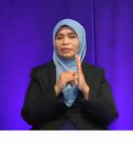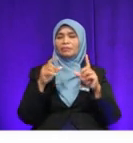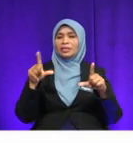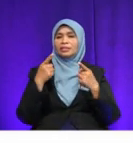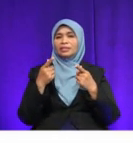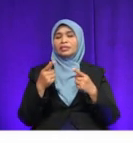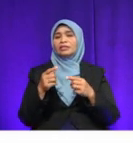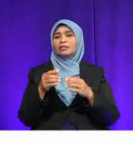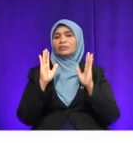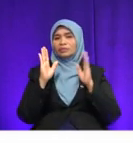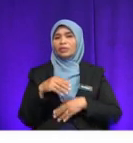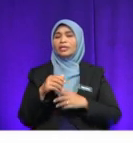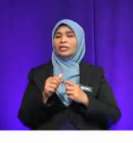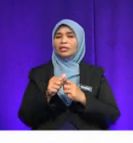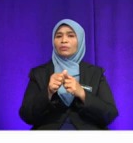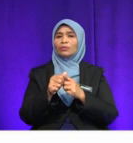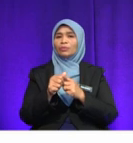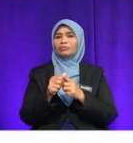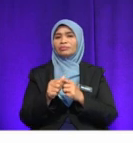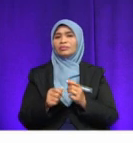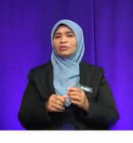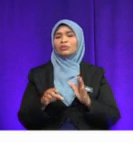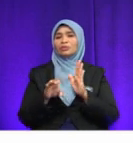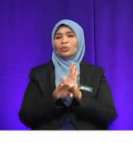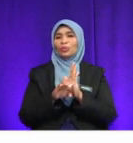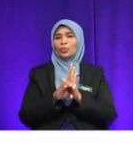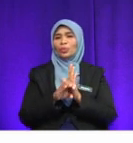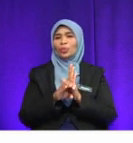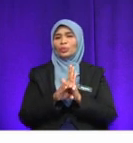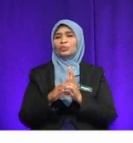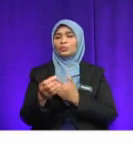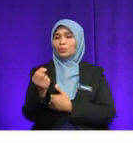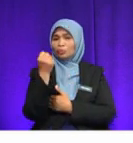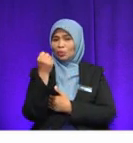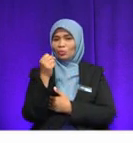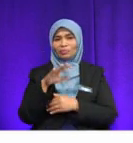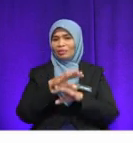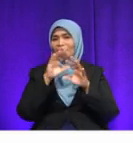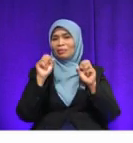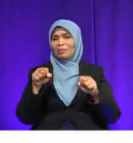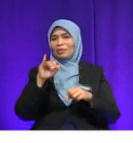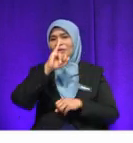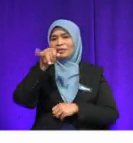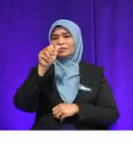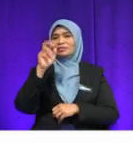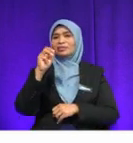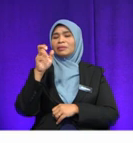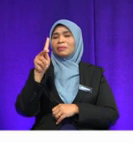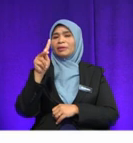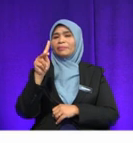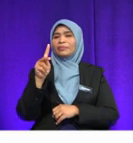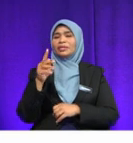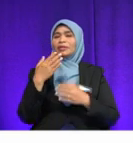salat itu mesti ikut turutan suka hati jawab itu subuh dia pergi sembahyang jamak ah tak boleh ikut turutan dia oke kemudian